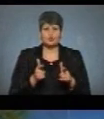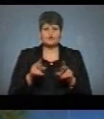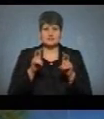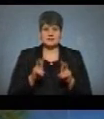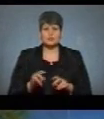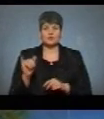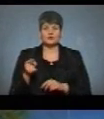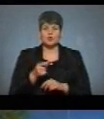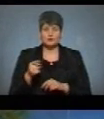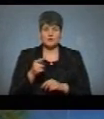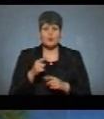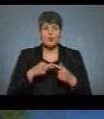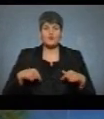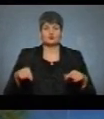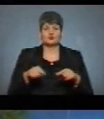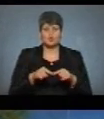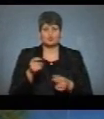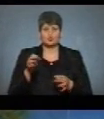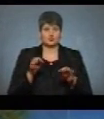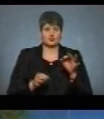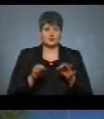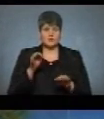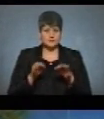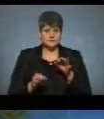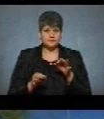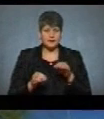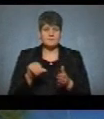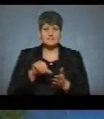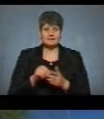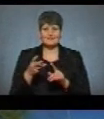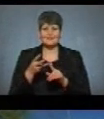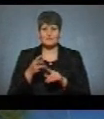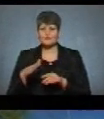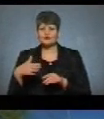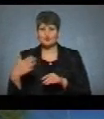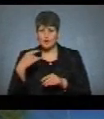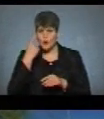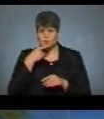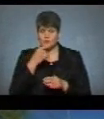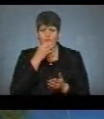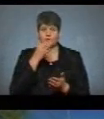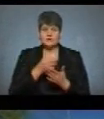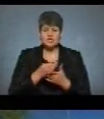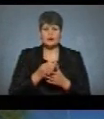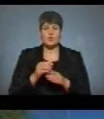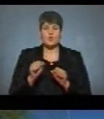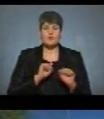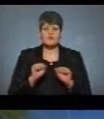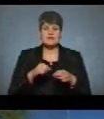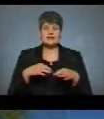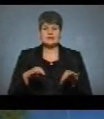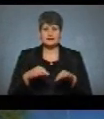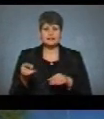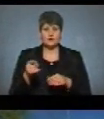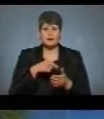засіданні у Тернопільському окружному адміністративному суді. Представники третьої сторони, особи відповідача управління транспорту та зв'язку